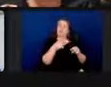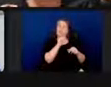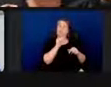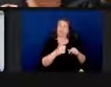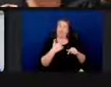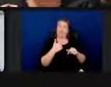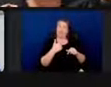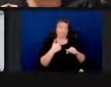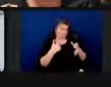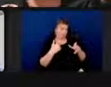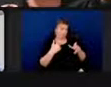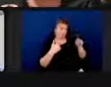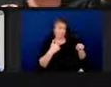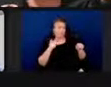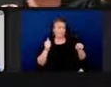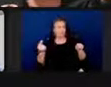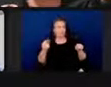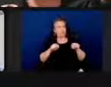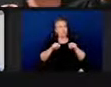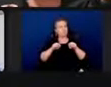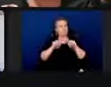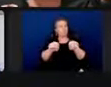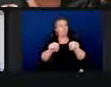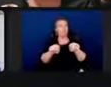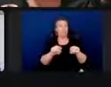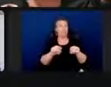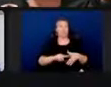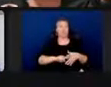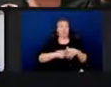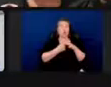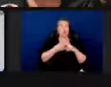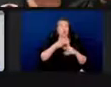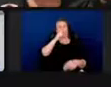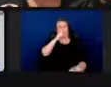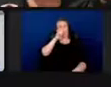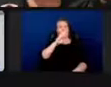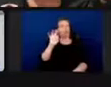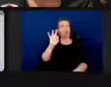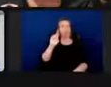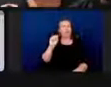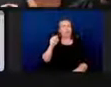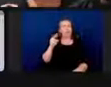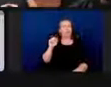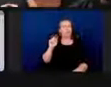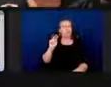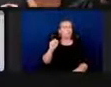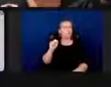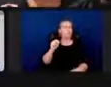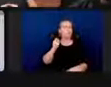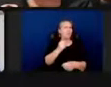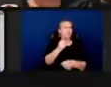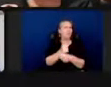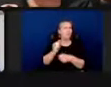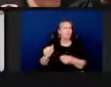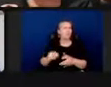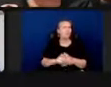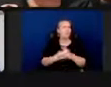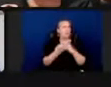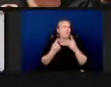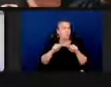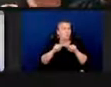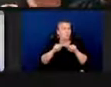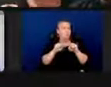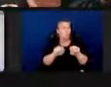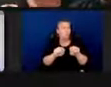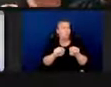ندرك بأن هذه طبعا مهمة بالنسبة لأهل الطلبة